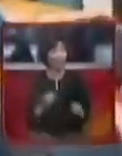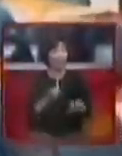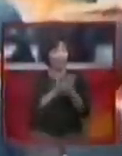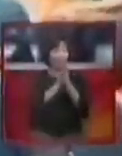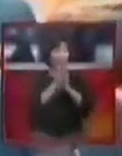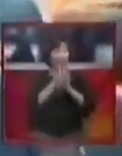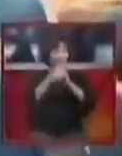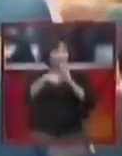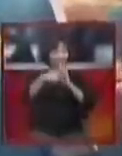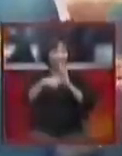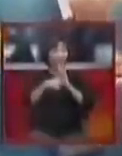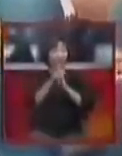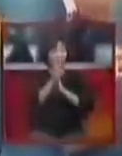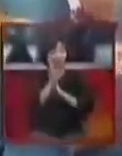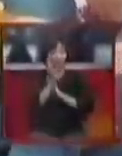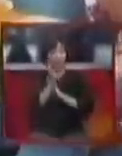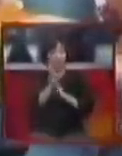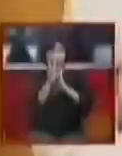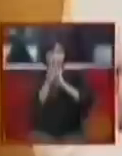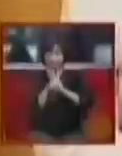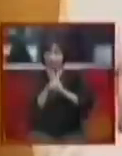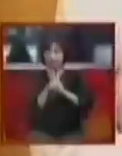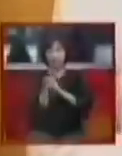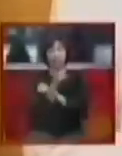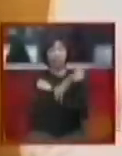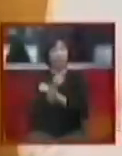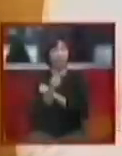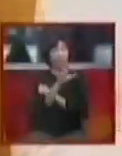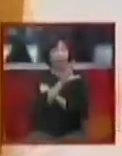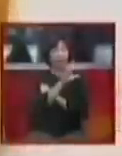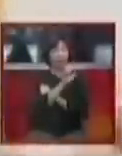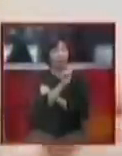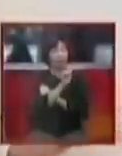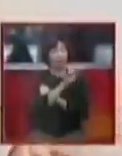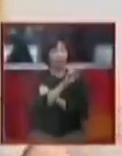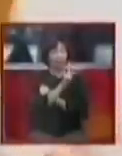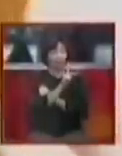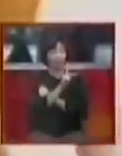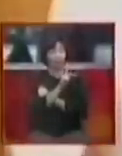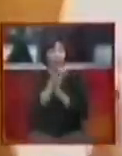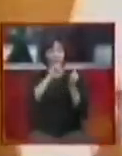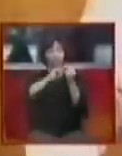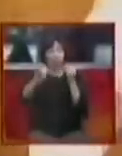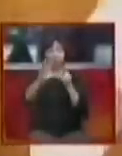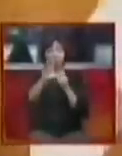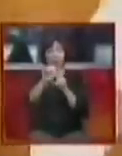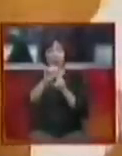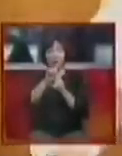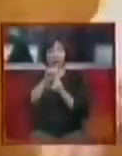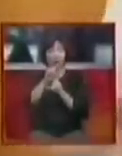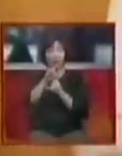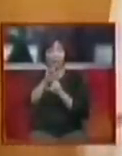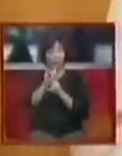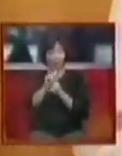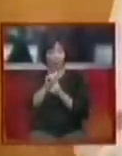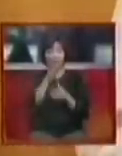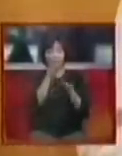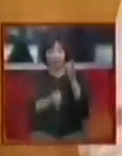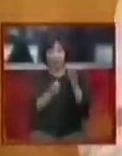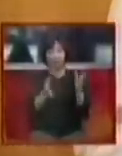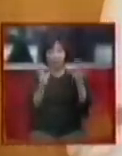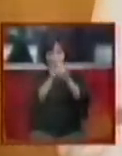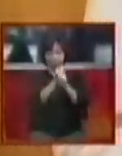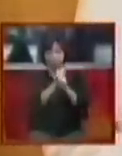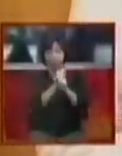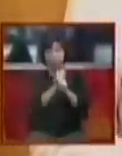Magiging 1 hour and 40 minutes na lang ang biyaheng Clark papuntang Calamba, oras na makumpleto ang mga ito.